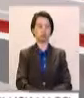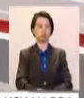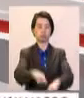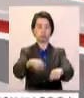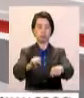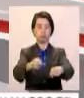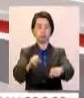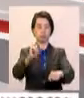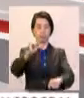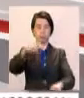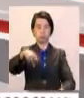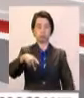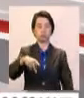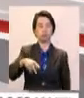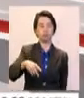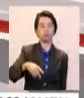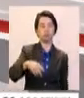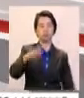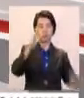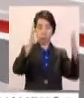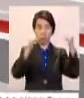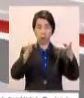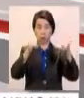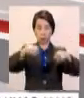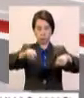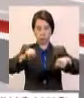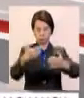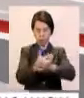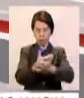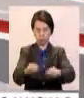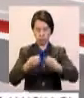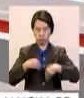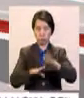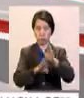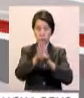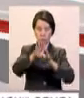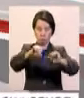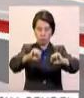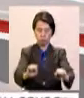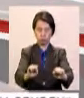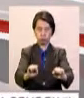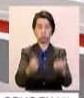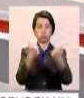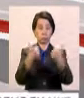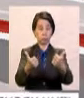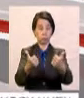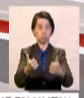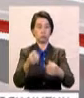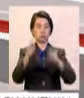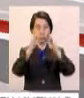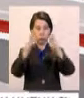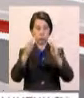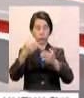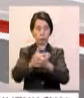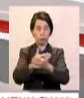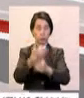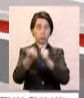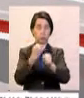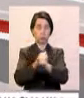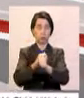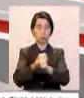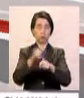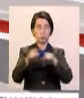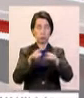Lumba MotoGP negara Hafiz Syahrin Abdullah berharap jentera baru dapat memberikan prestasi tunggangan memberangsangkan pada musim baru di